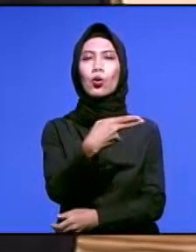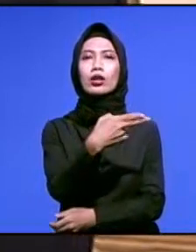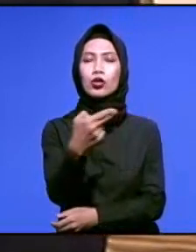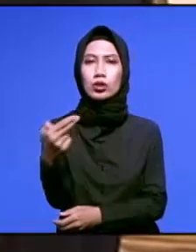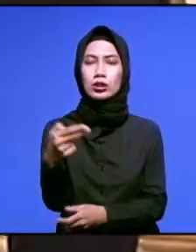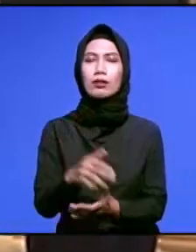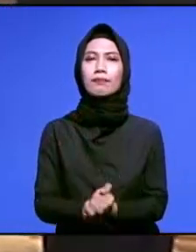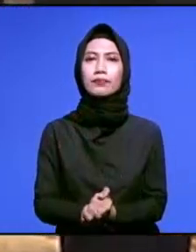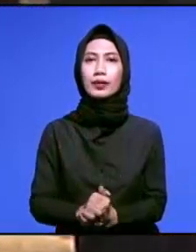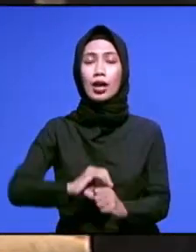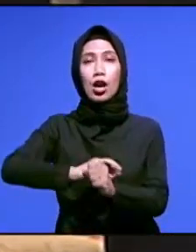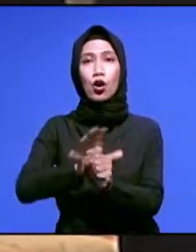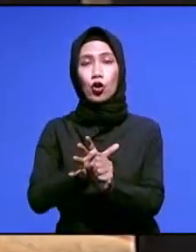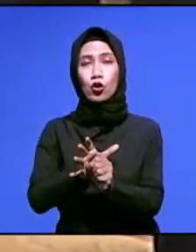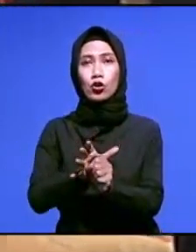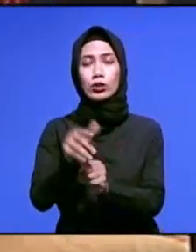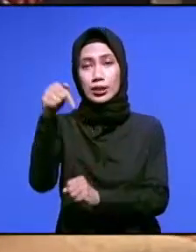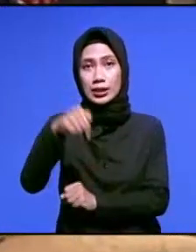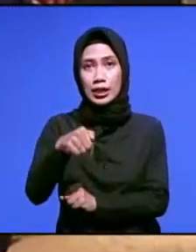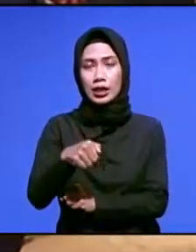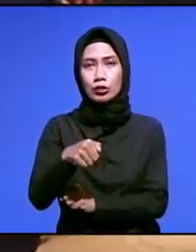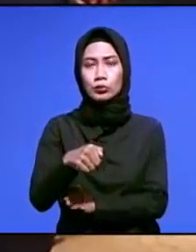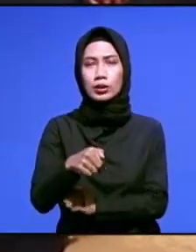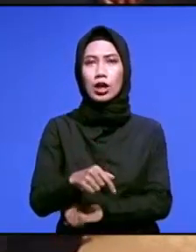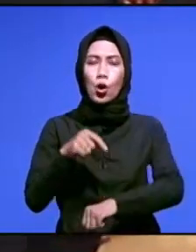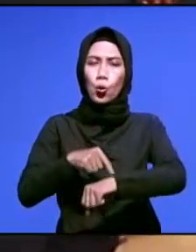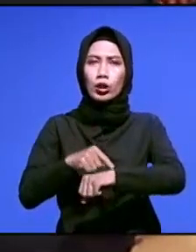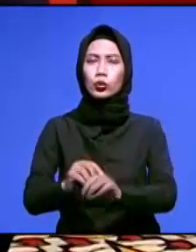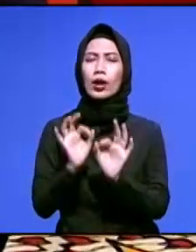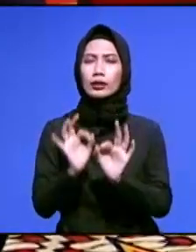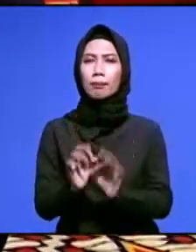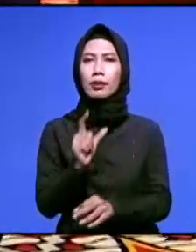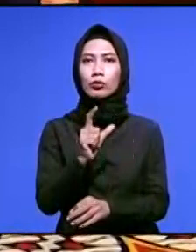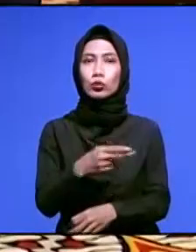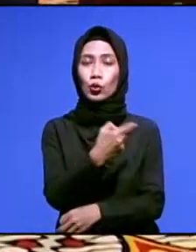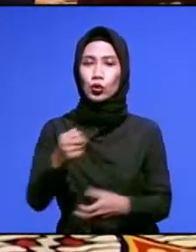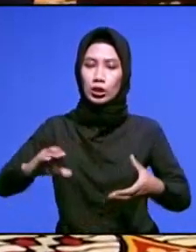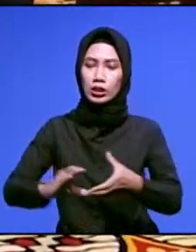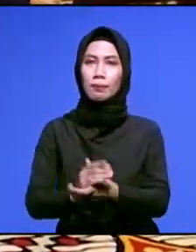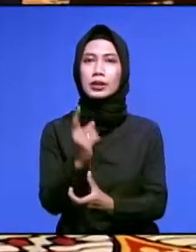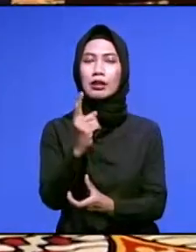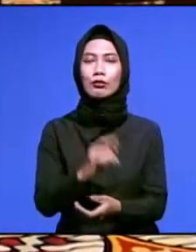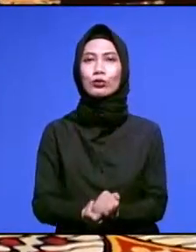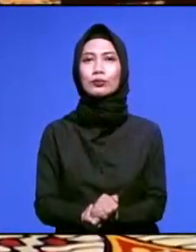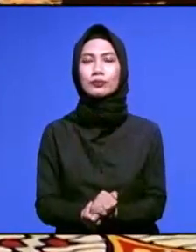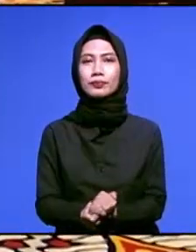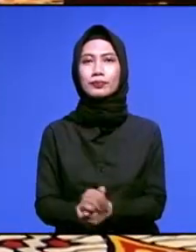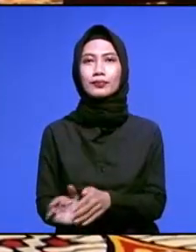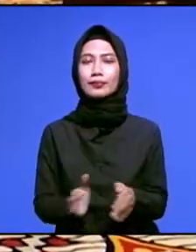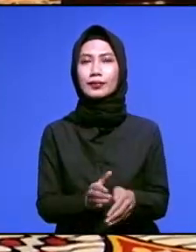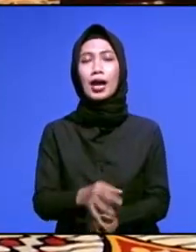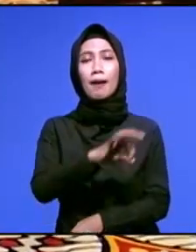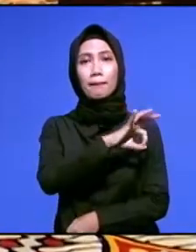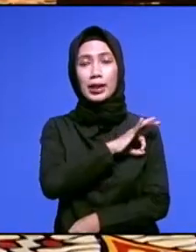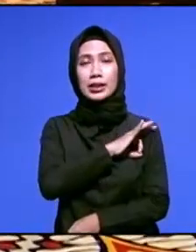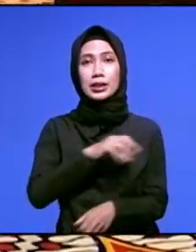pandemi COVID-19 harus menjadi momen mempersatukan bangsa. Presiden dalam sistem kita adalah kepala